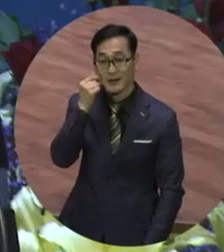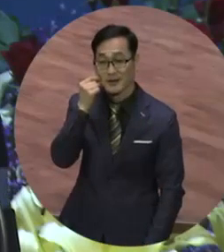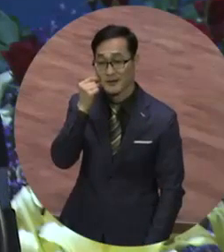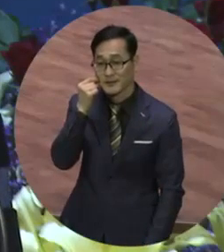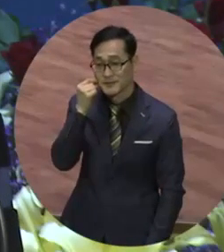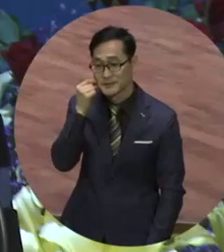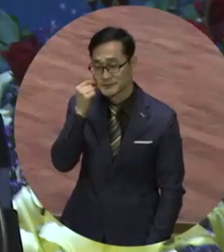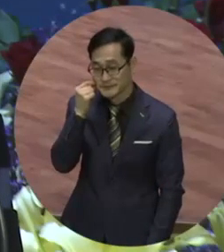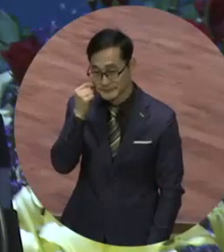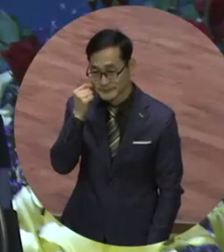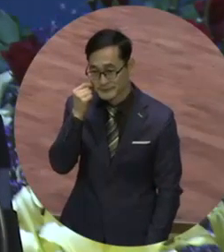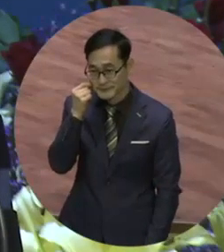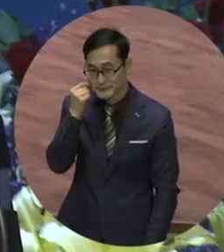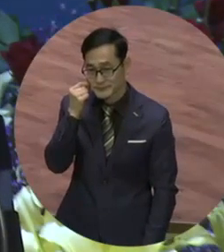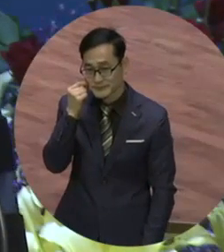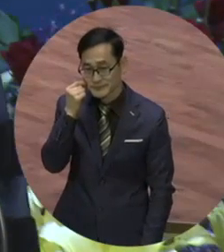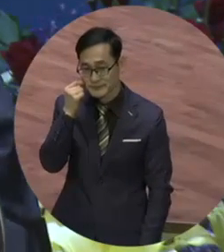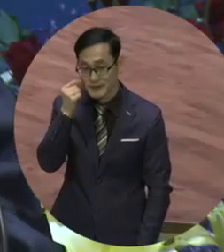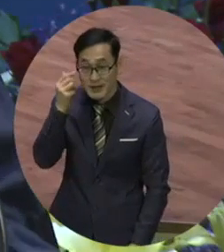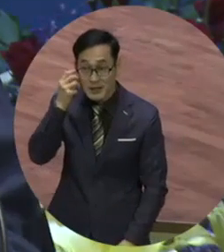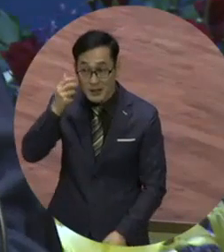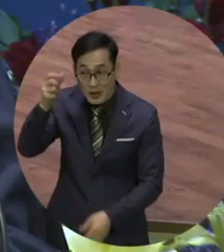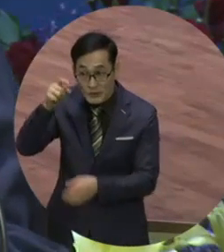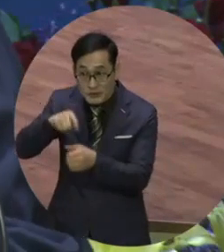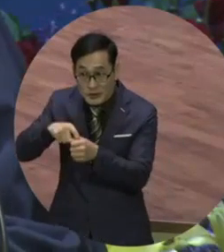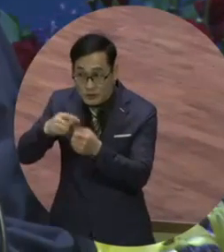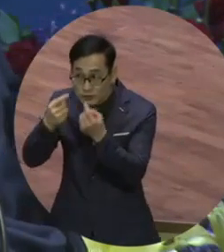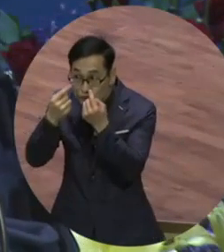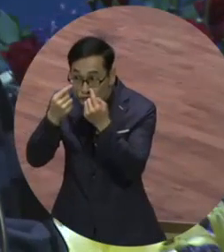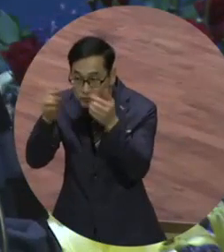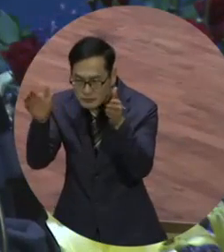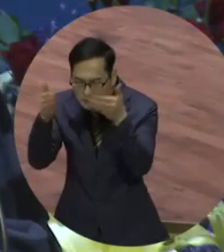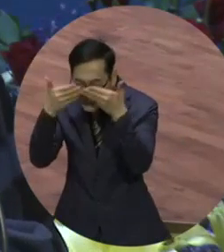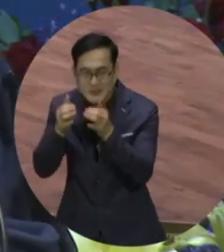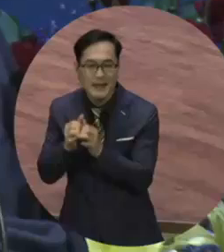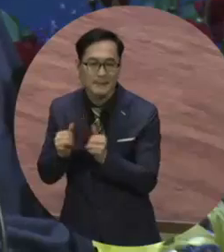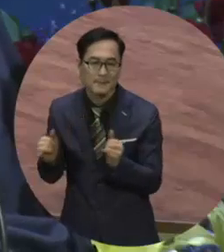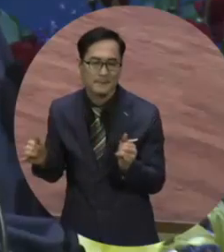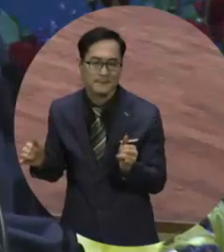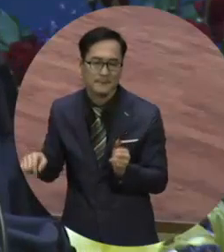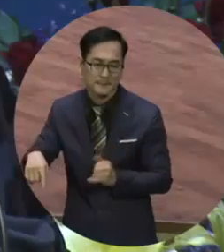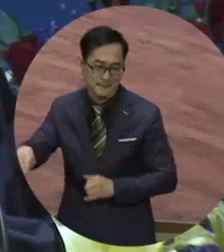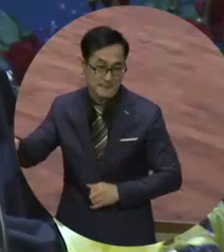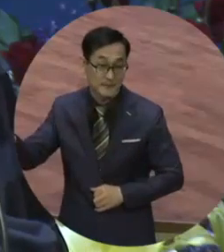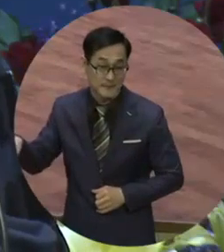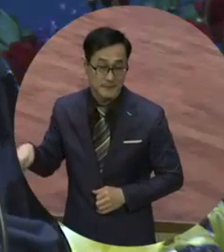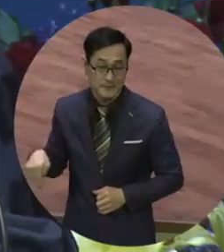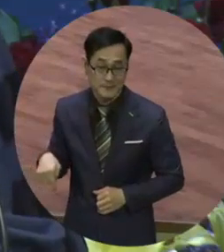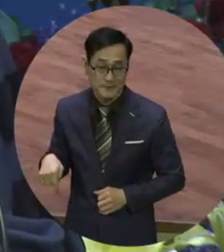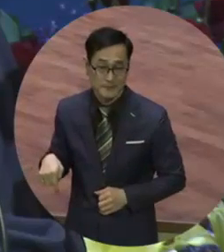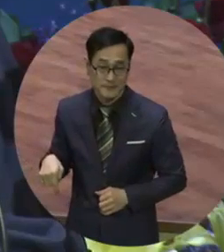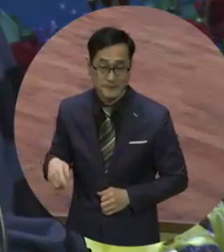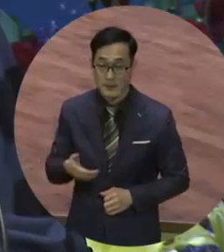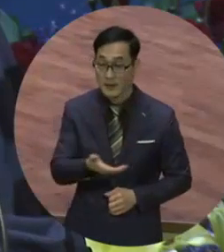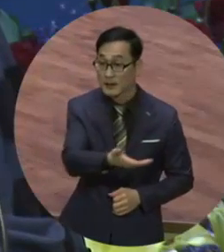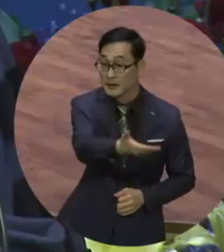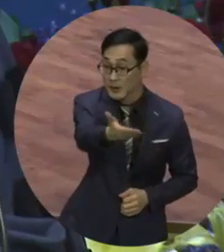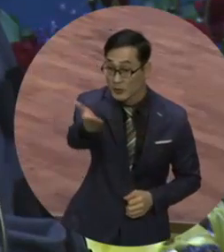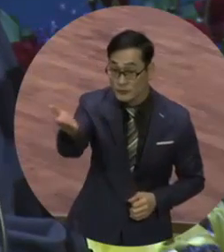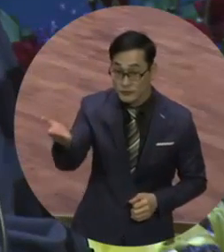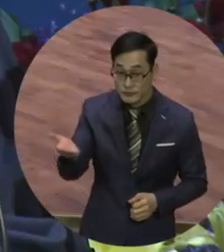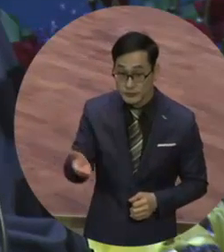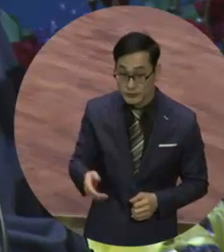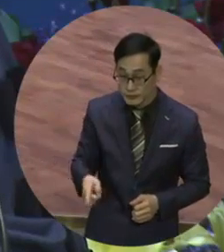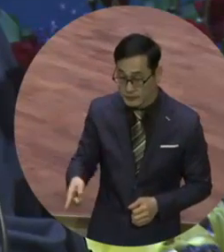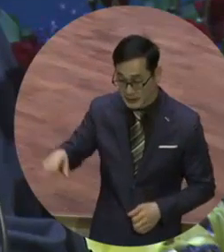영적인 이 눈이 어두운 사람 우리 영계 성도들은 일단